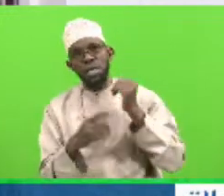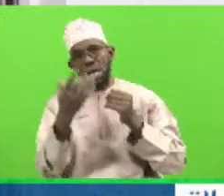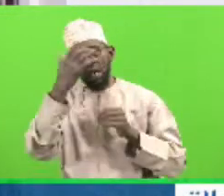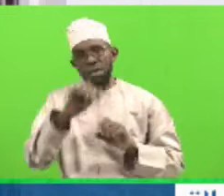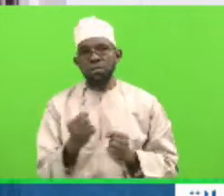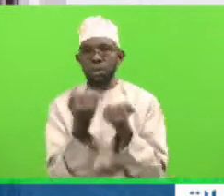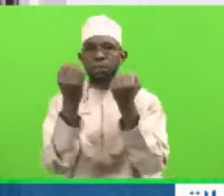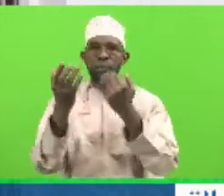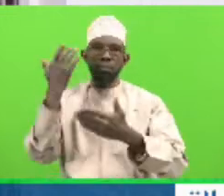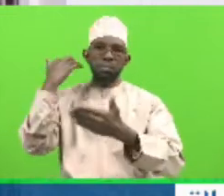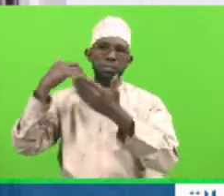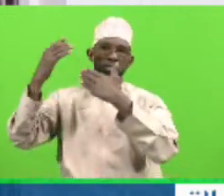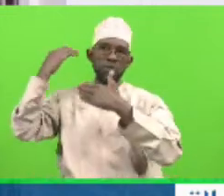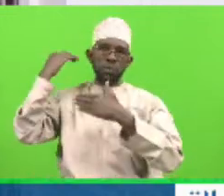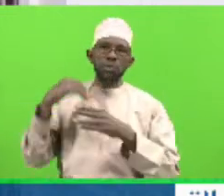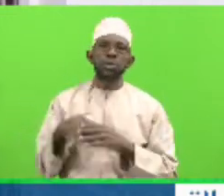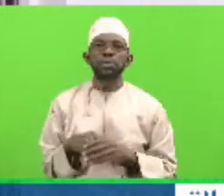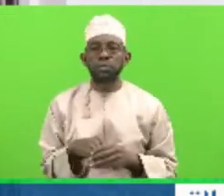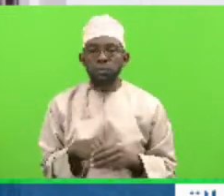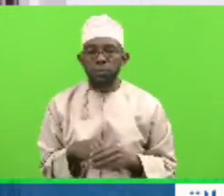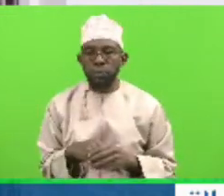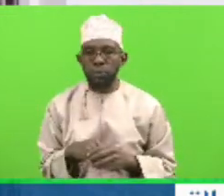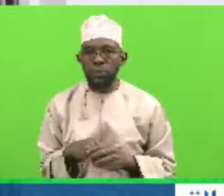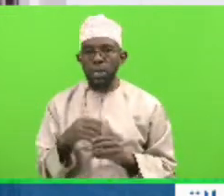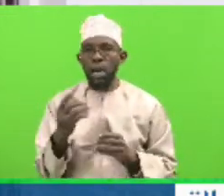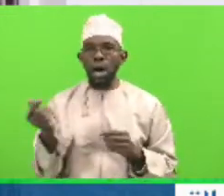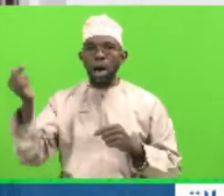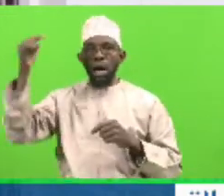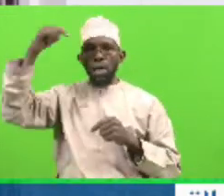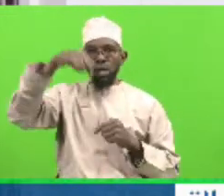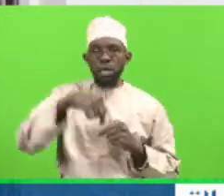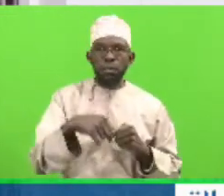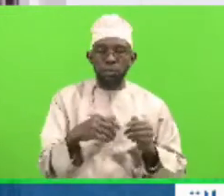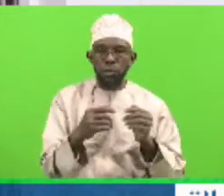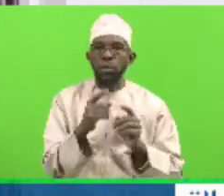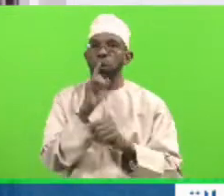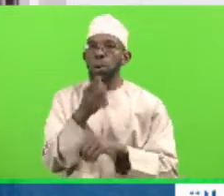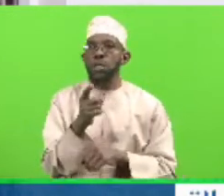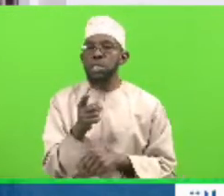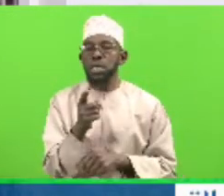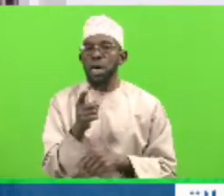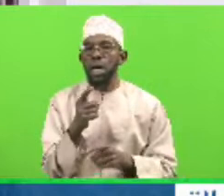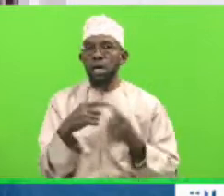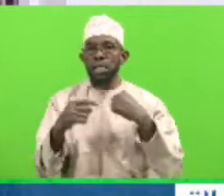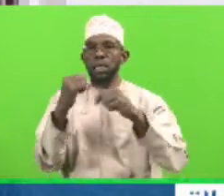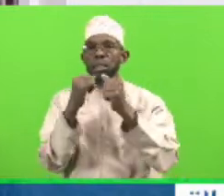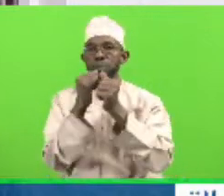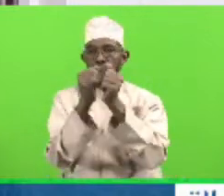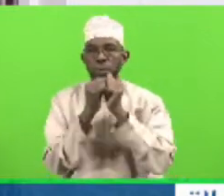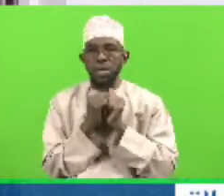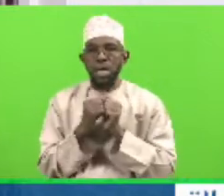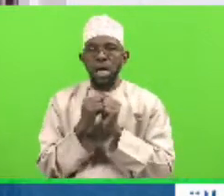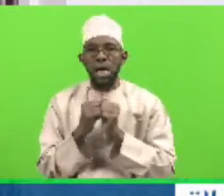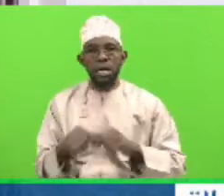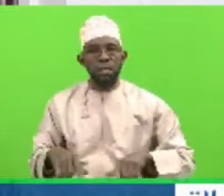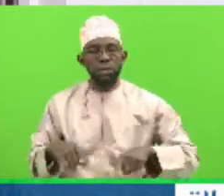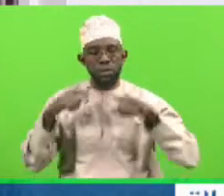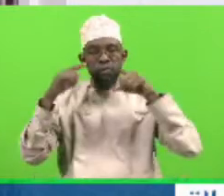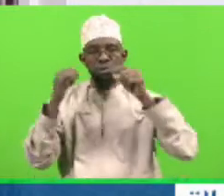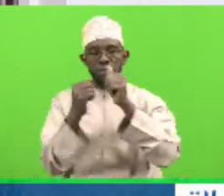البشرية. قال سبحانه: فلما جاء أمرنا جعلنا عاليها